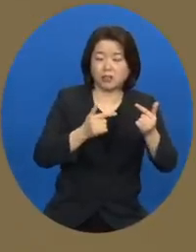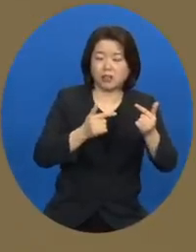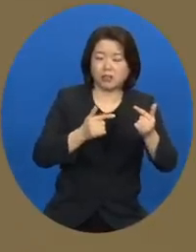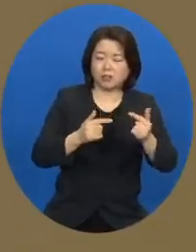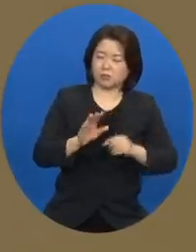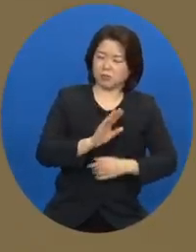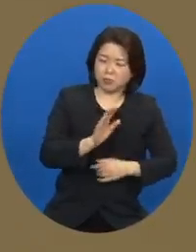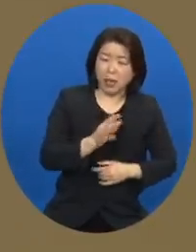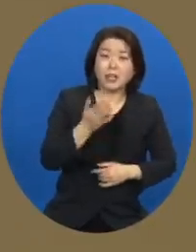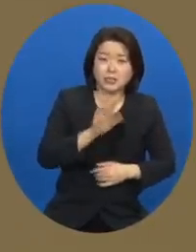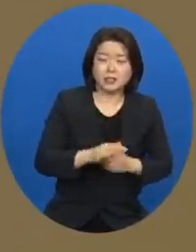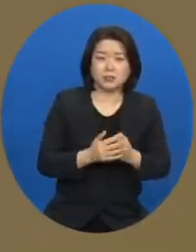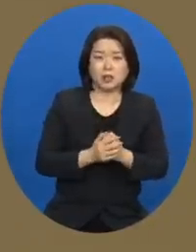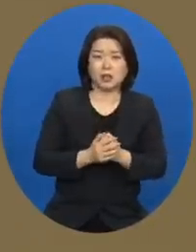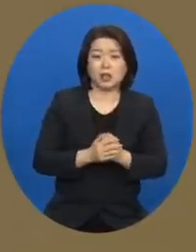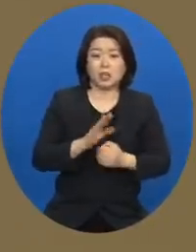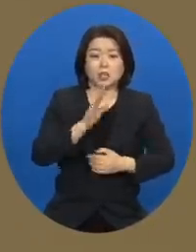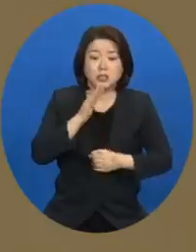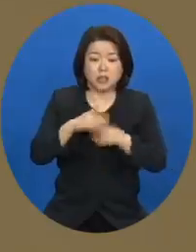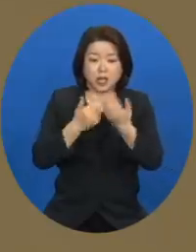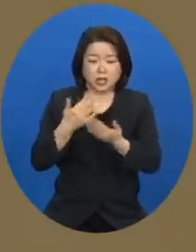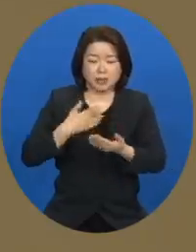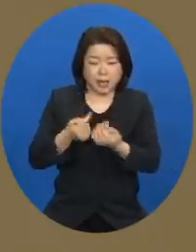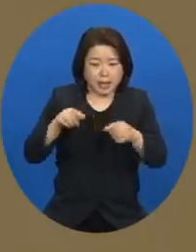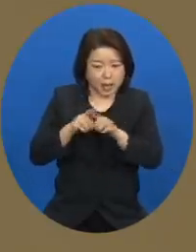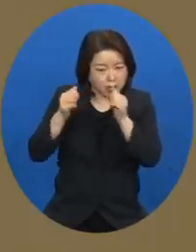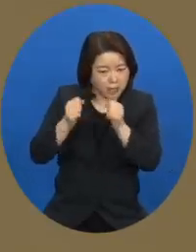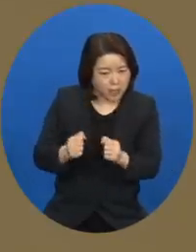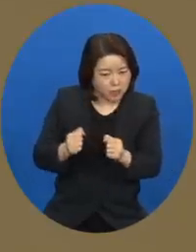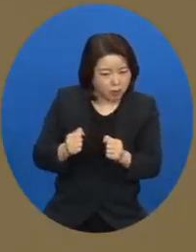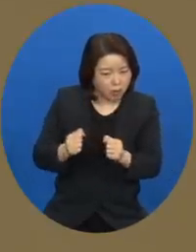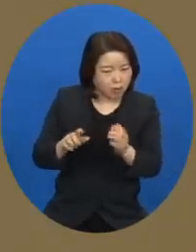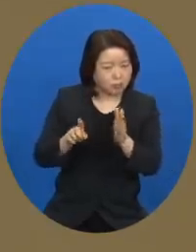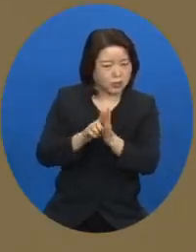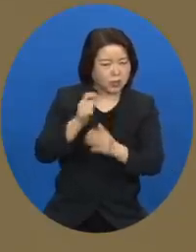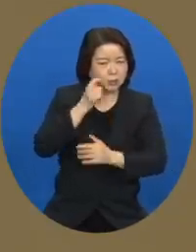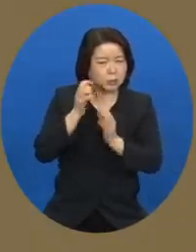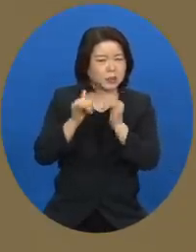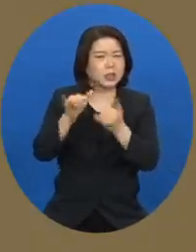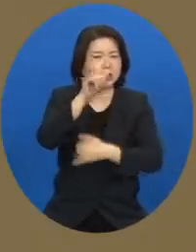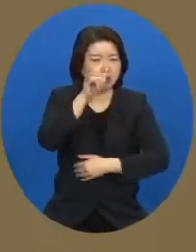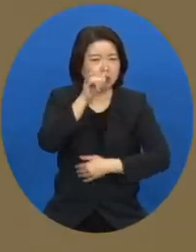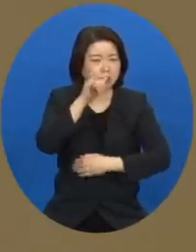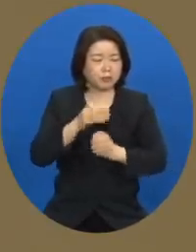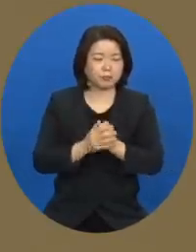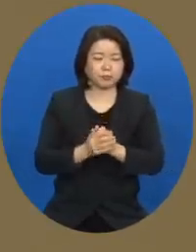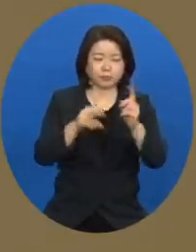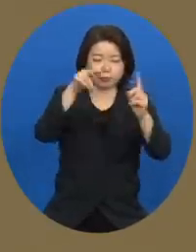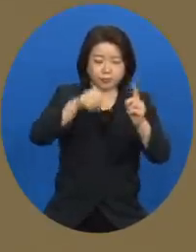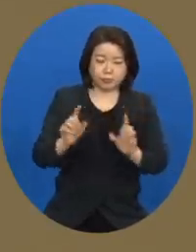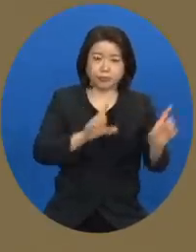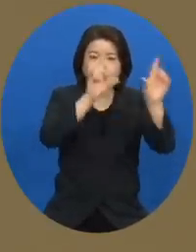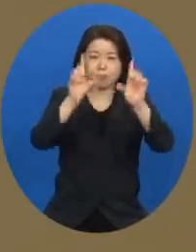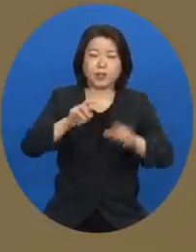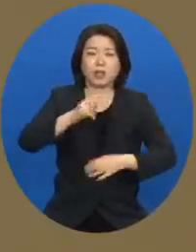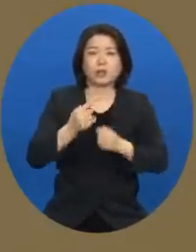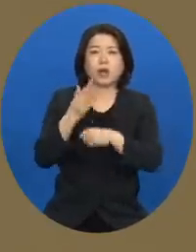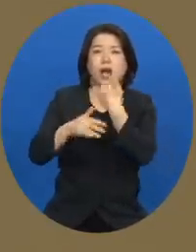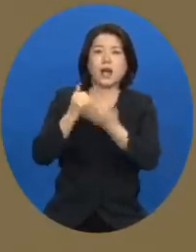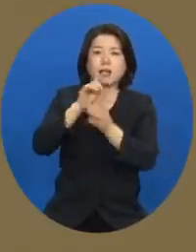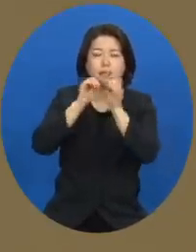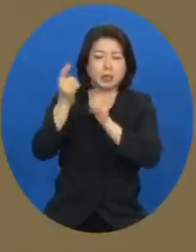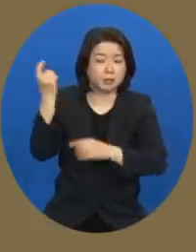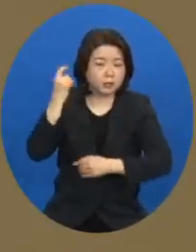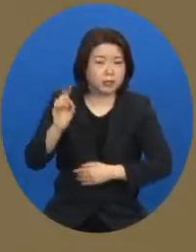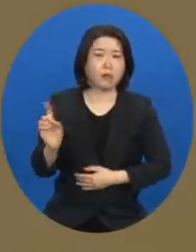함께 계시는 것은 안 믿어지는 사람 있을 거예요. 한 주간 동안 살아도 하나님의 말씀 들은 게